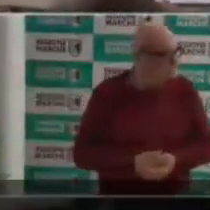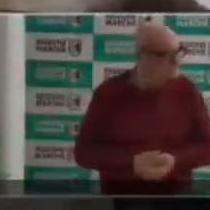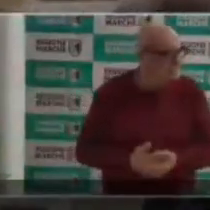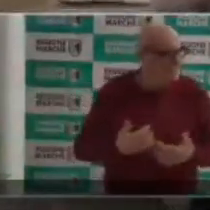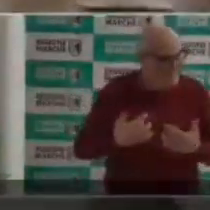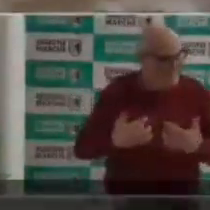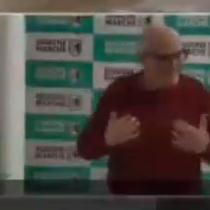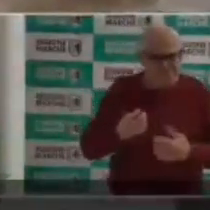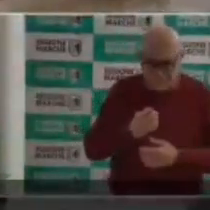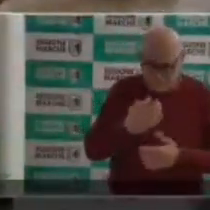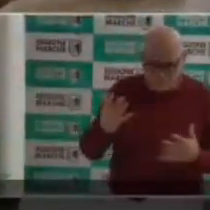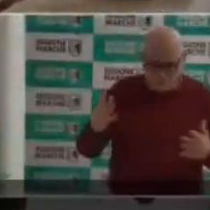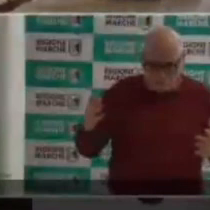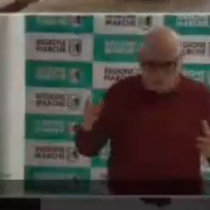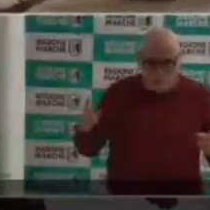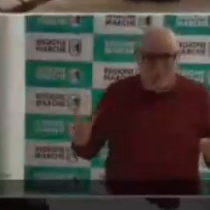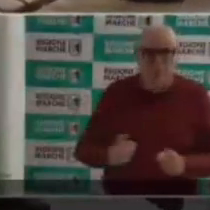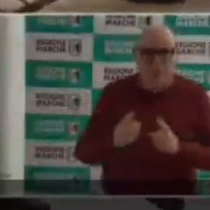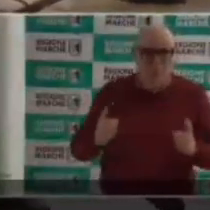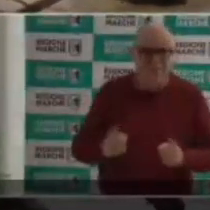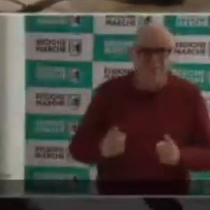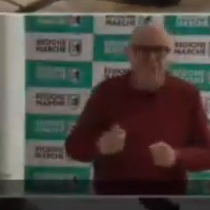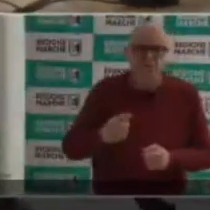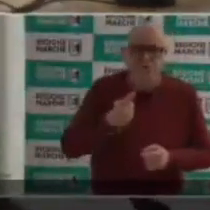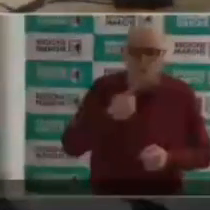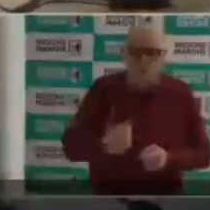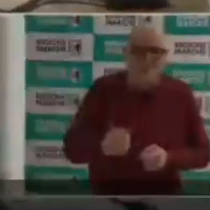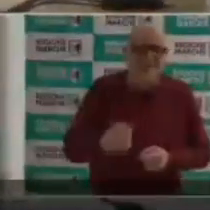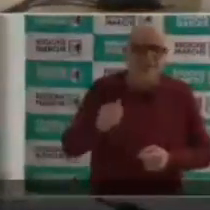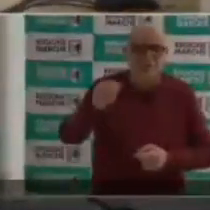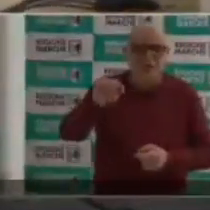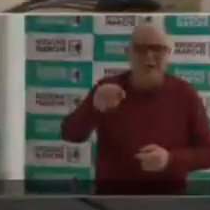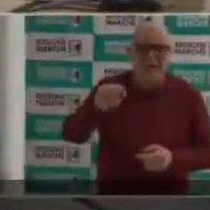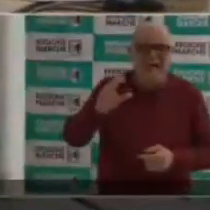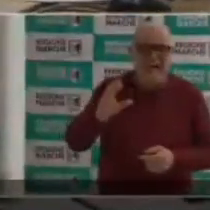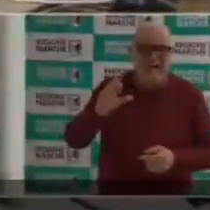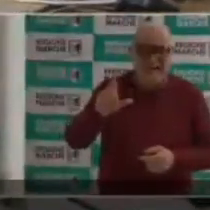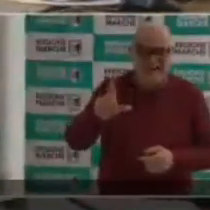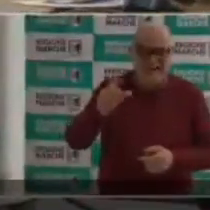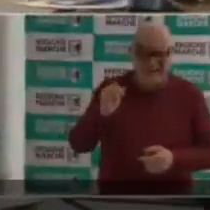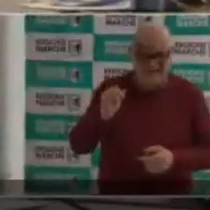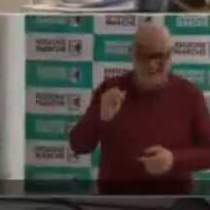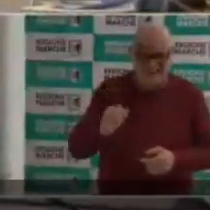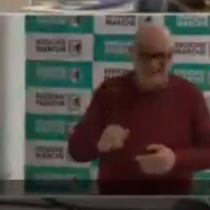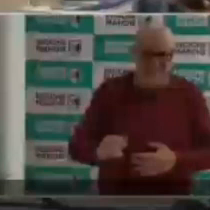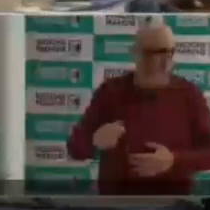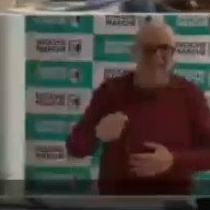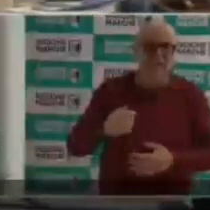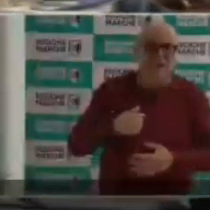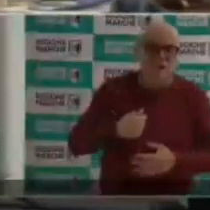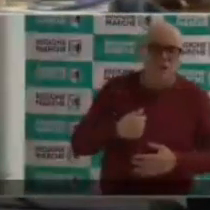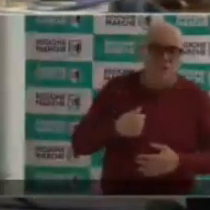Sì, grazie, buongiorno a tutti. Come è stato detto, le ACLI saranno il coordinatore della macroarea sulla